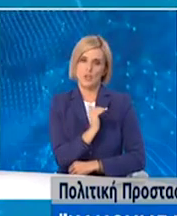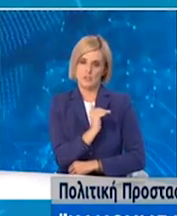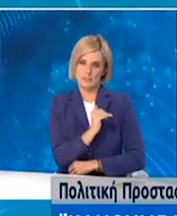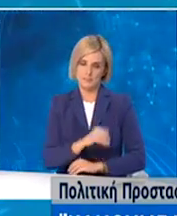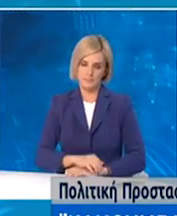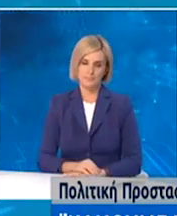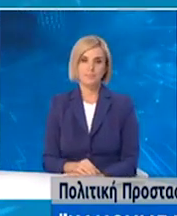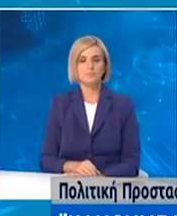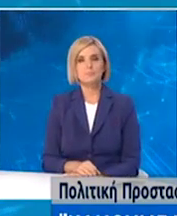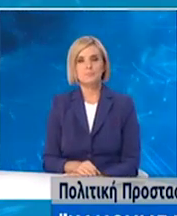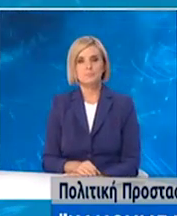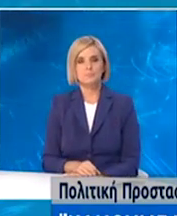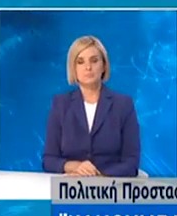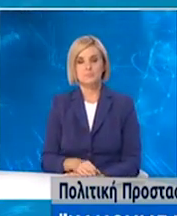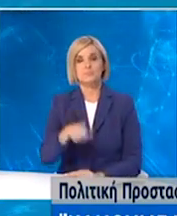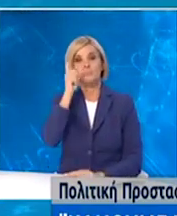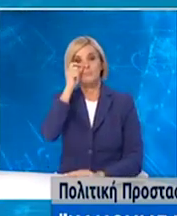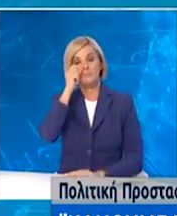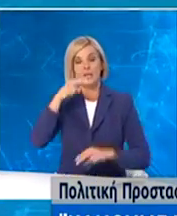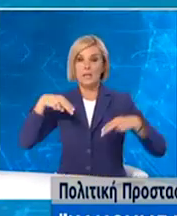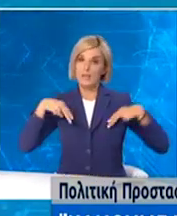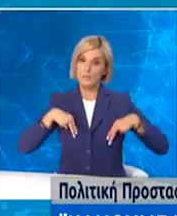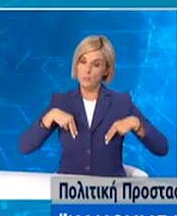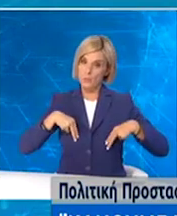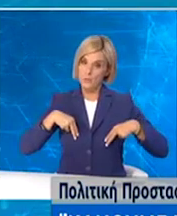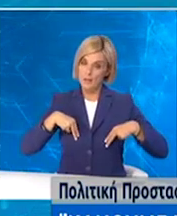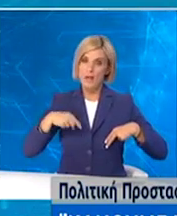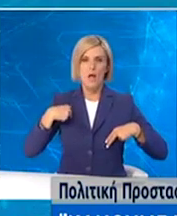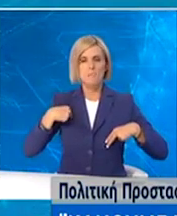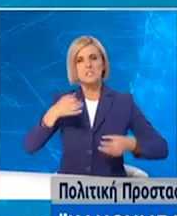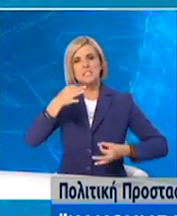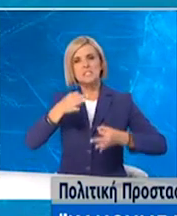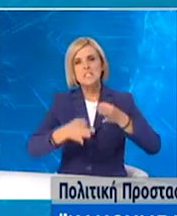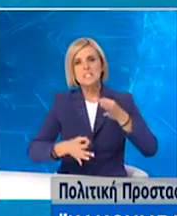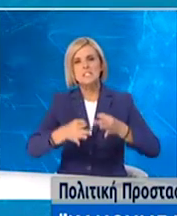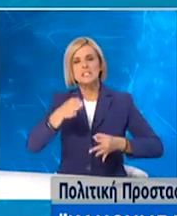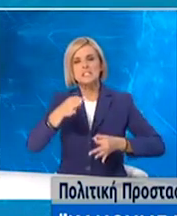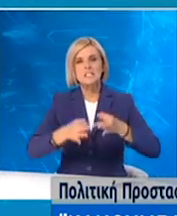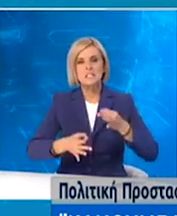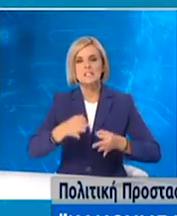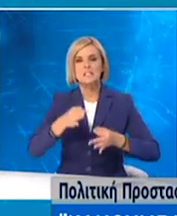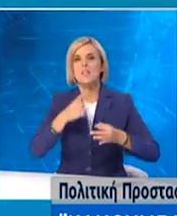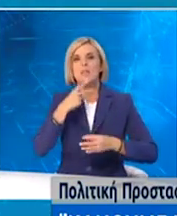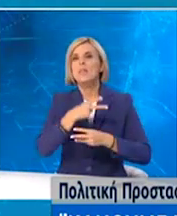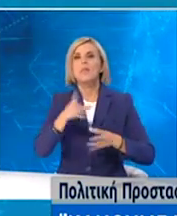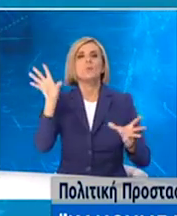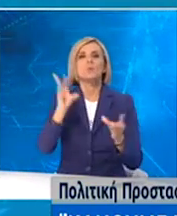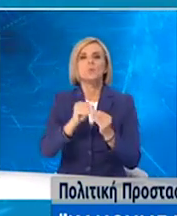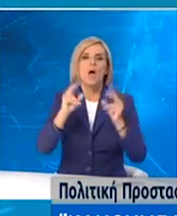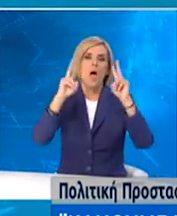Ευχαριστώ πολύ. Κύριε Υπουργέ, επειδή υπάρχει μία συζήτηση γνωστή επί της στατιστικής, θα ήθελα να σας